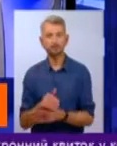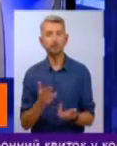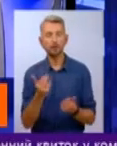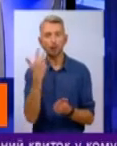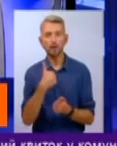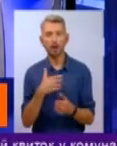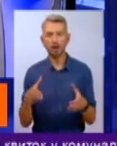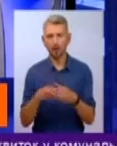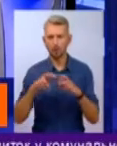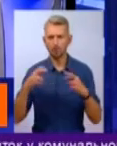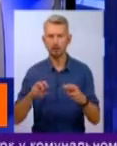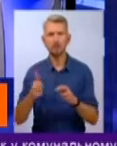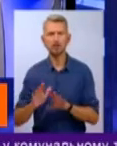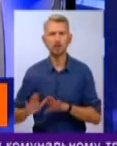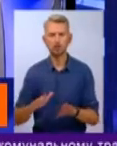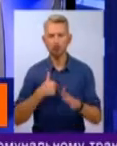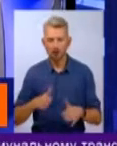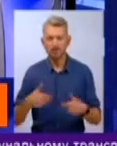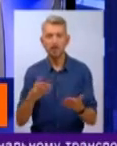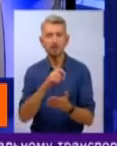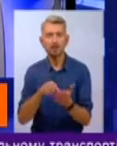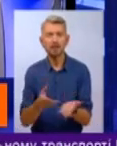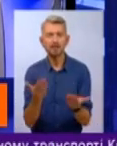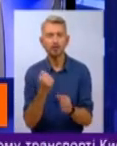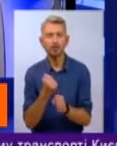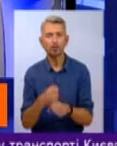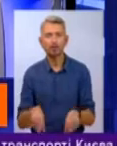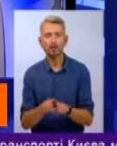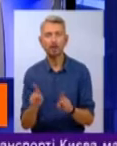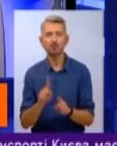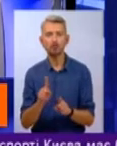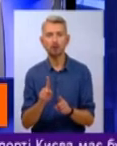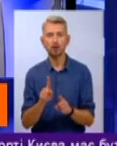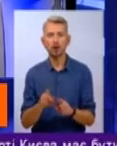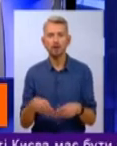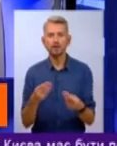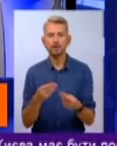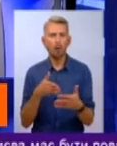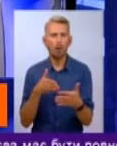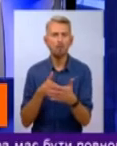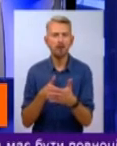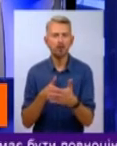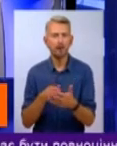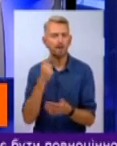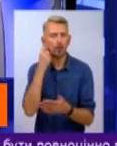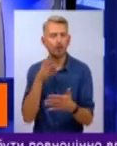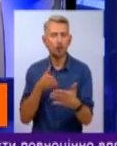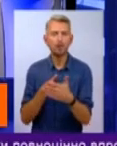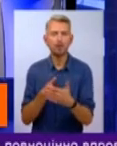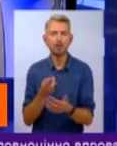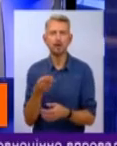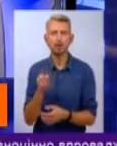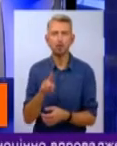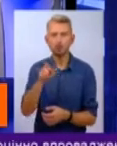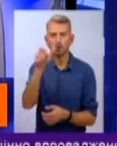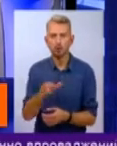комітеті, да, як там перший заступник, виніс питання, давайте зробимо так, що введемо обмеження, вікові обмеження для того, щоб